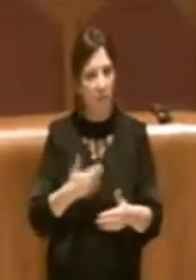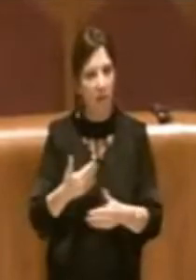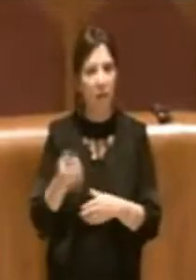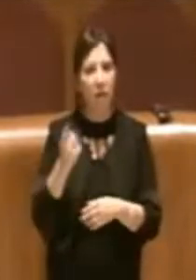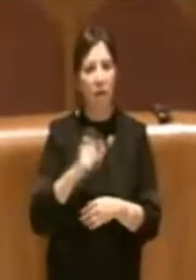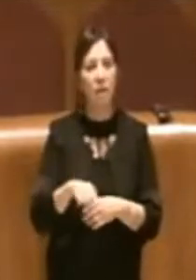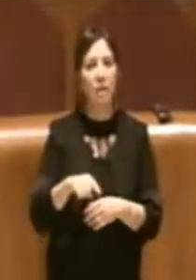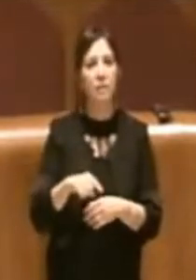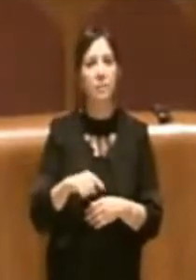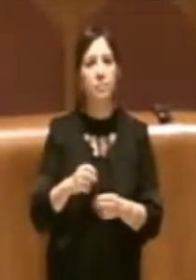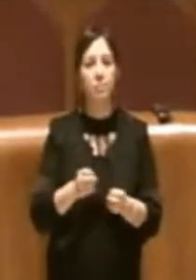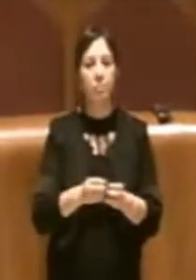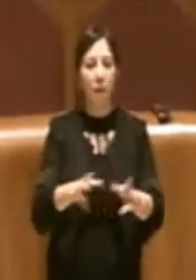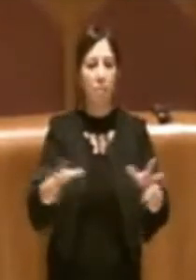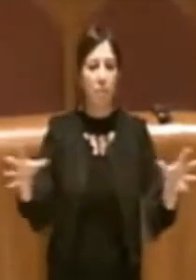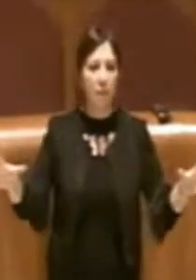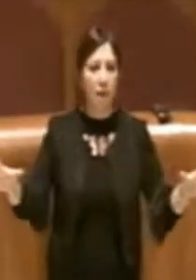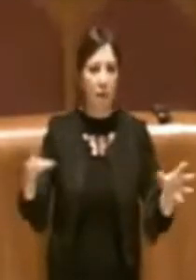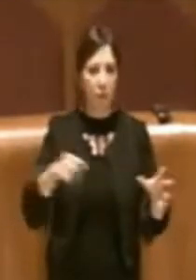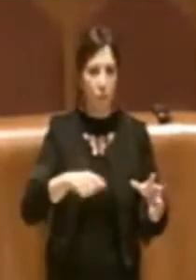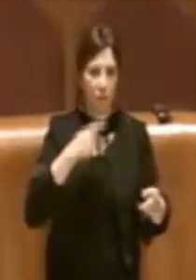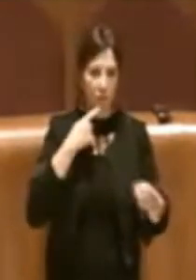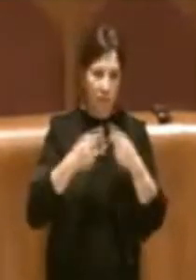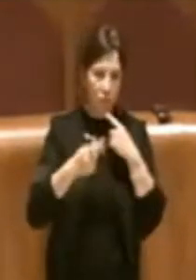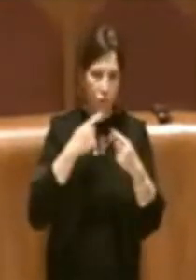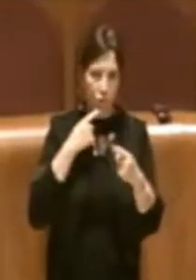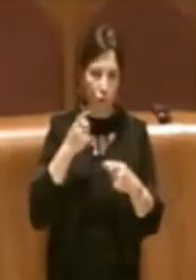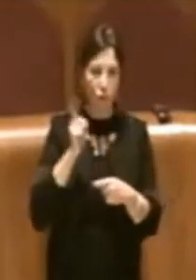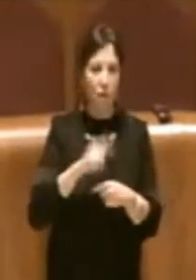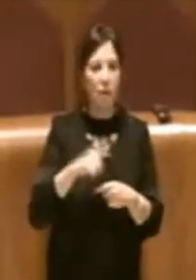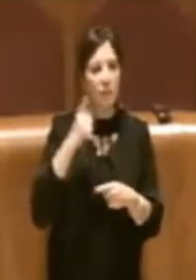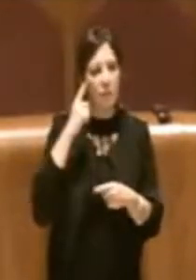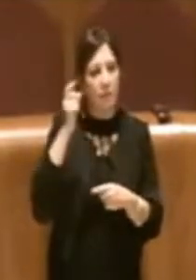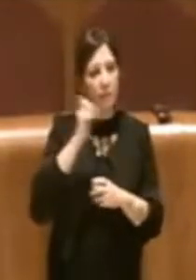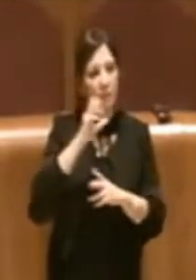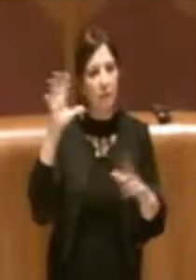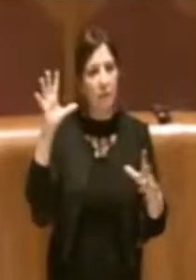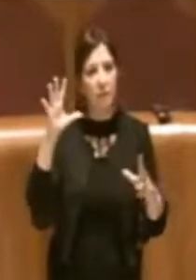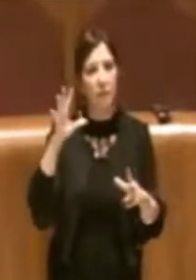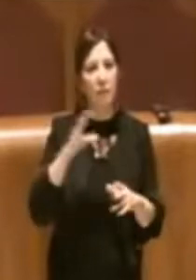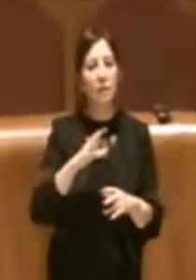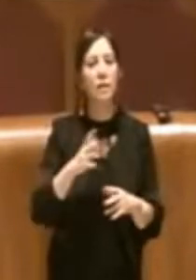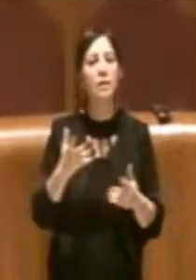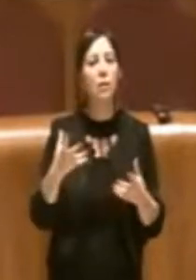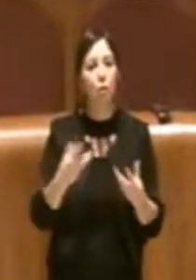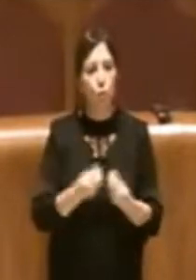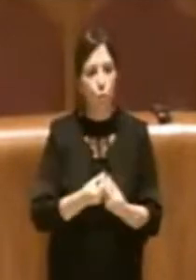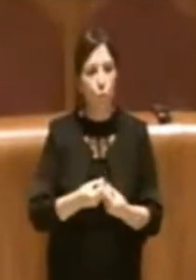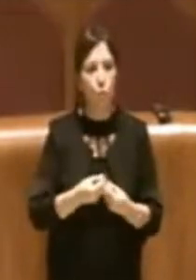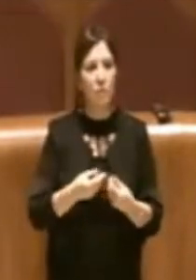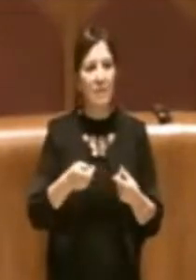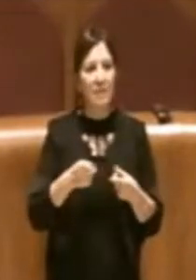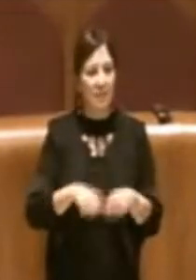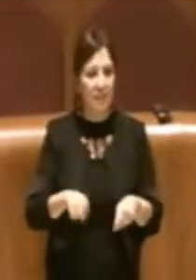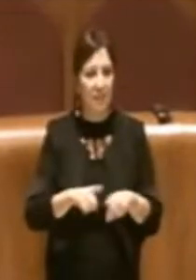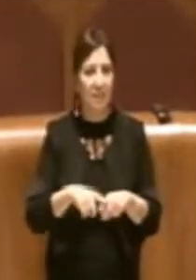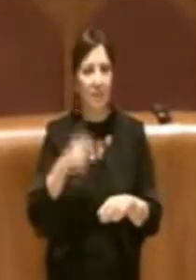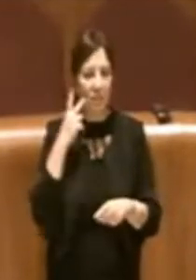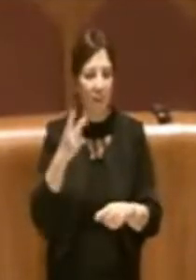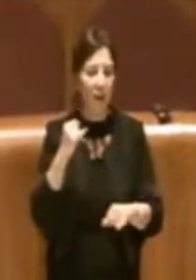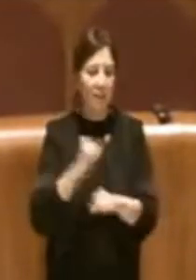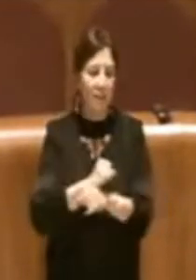anche nell'ampliare questo discorso, anche nell'idea che la giunta stessa poi vedrà nel dettaglio anche